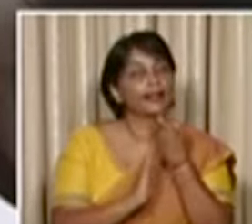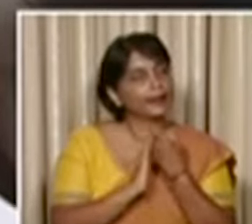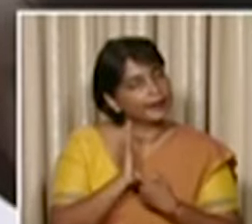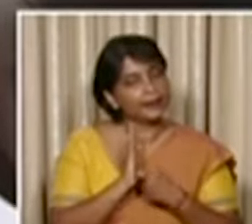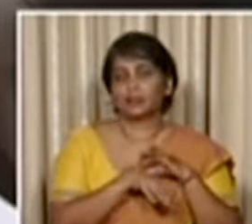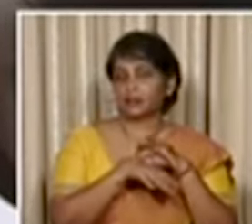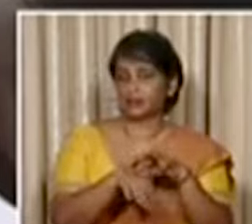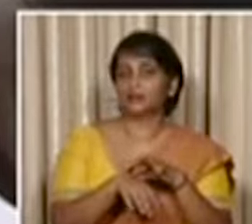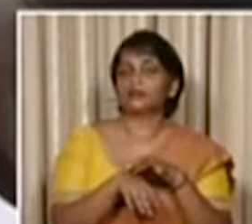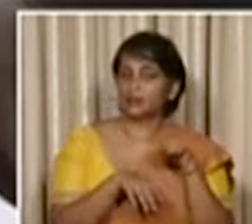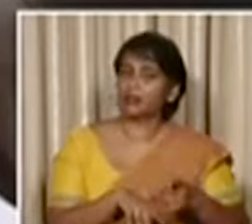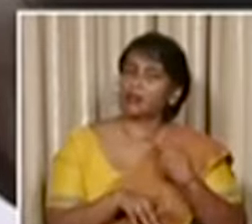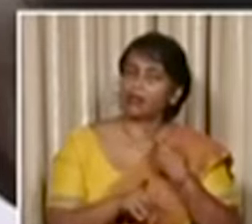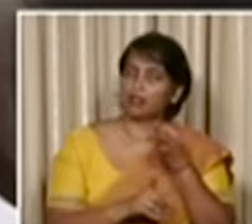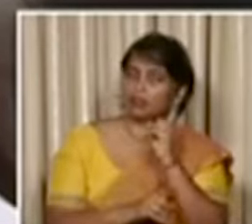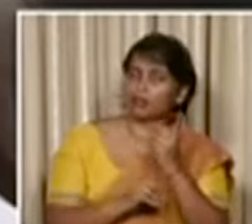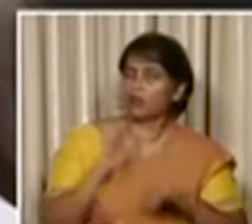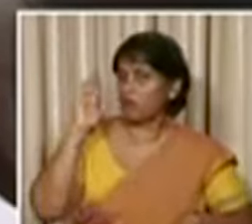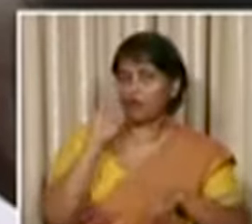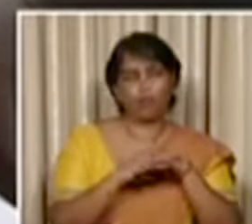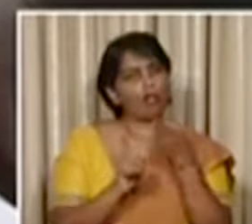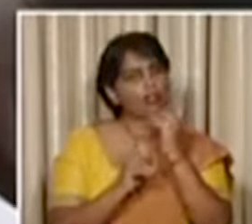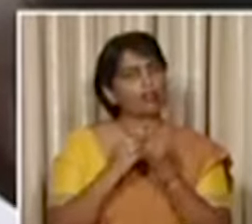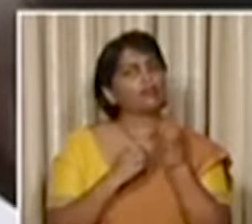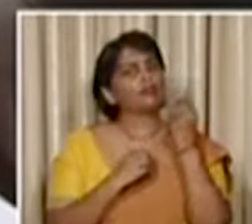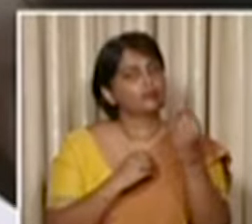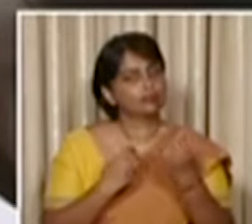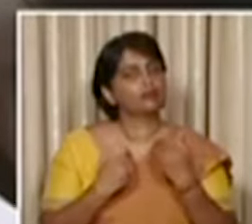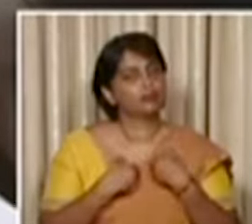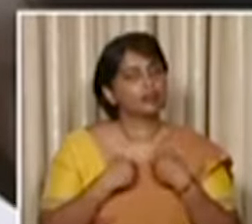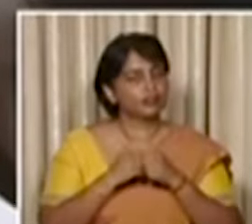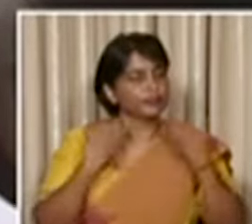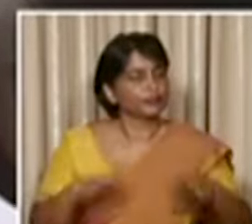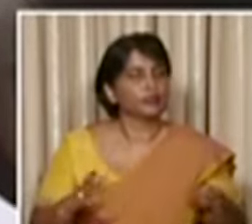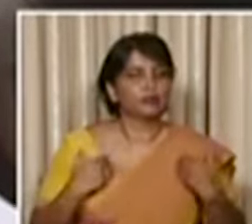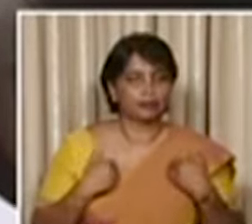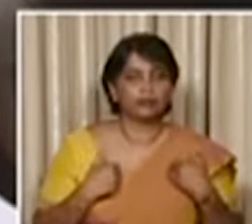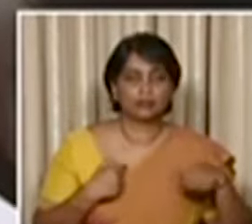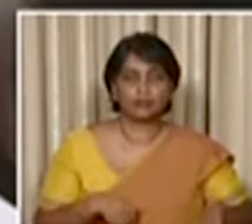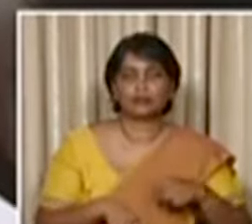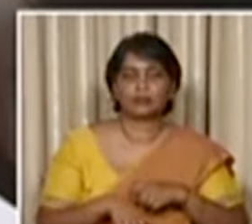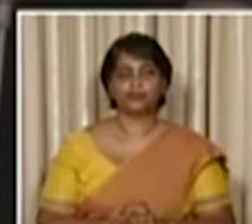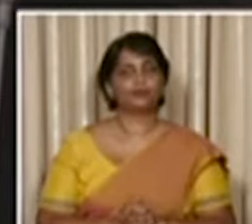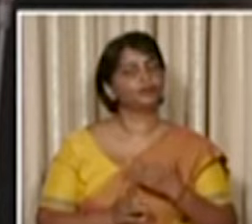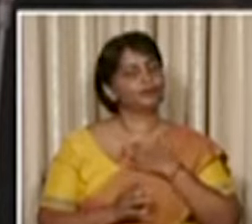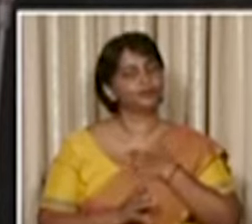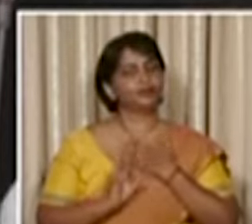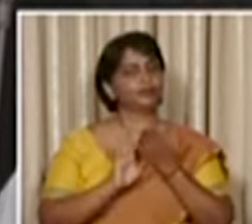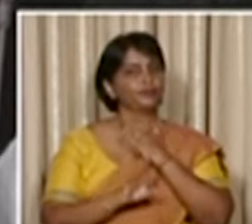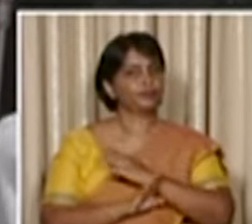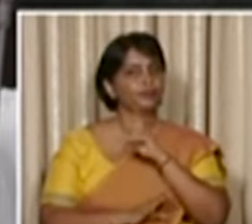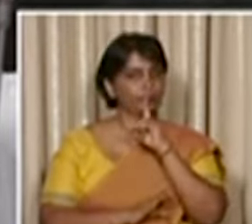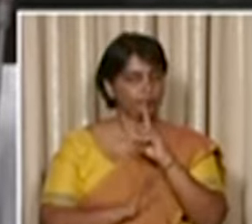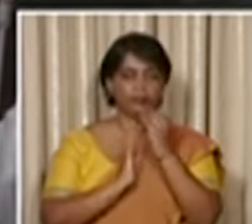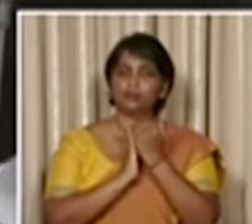අහමුවට ගෙනවිල්ලා දෙන්න තියෙන උපරිම දනුවම දීලයි අපි පස්ස බලන්නේ කියන එක මේ අවස්ථාවේ ප්‍රකාශ කරනවා. එතුමා කියපු කරුණු